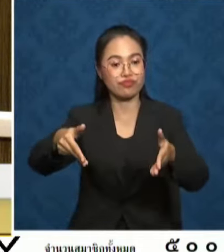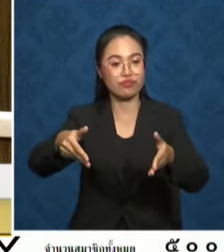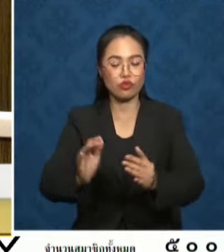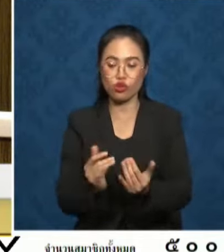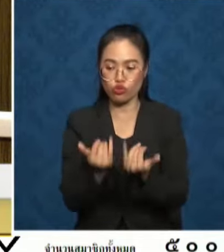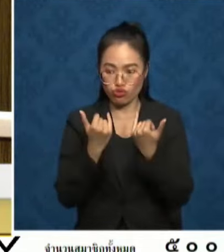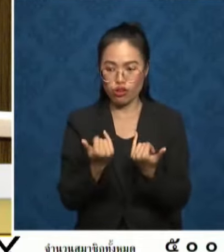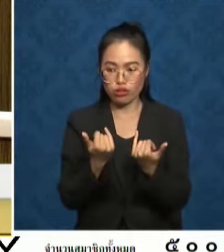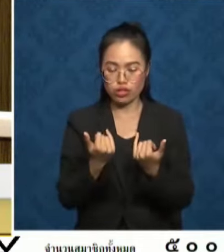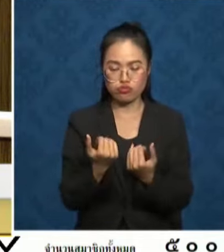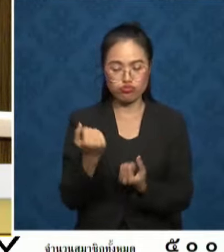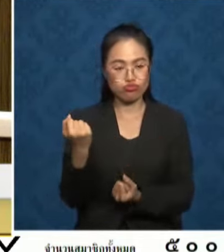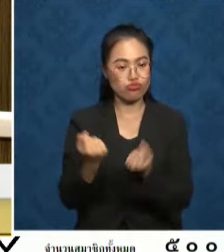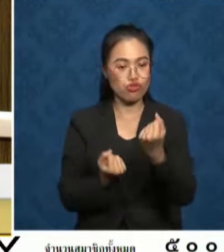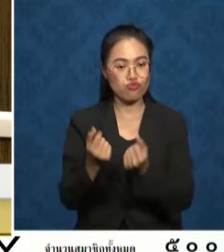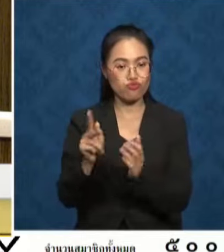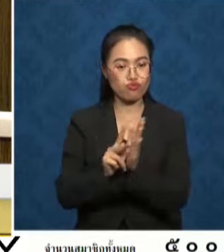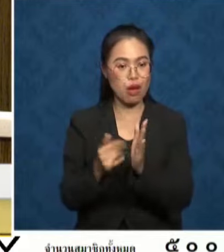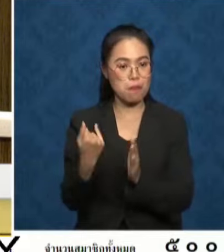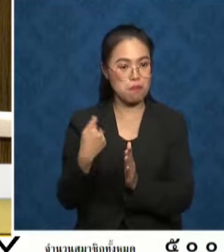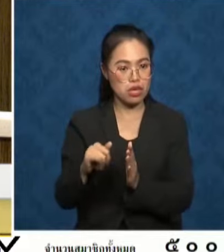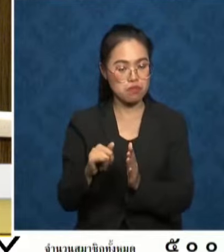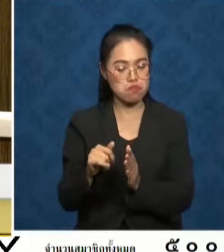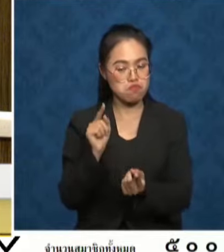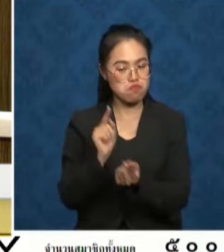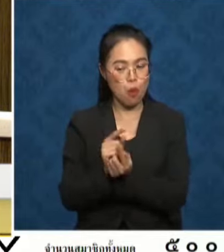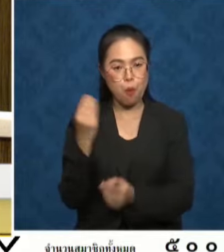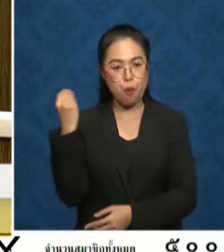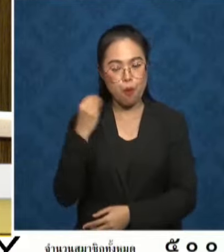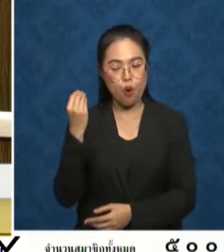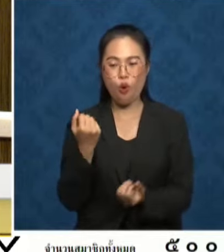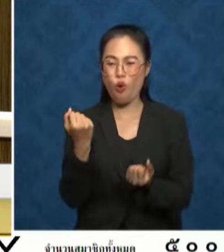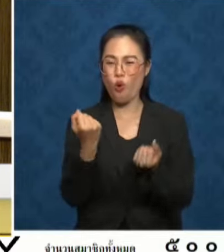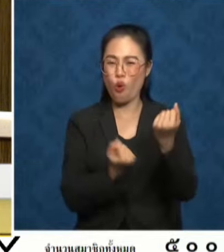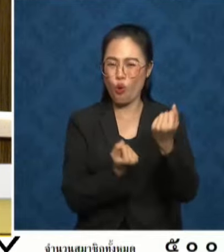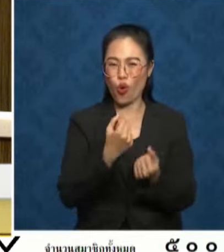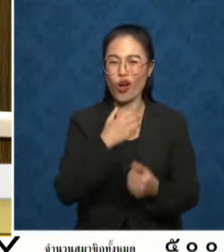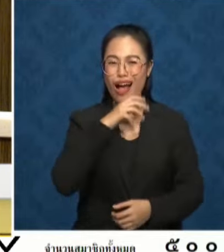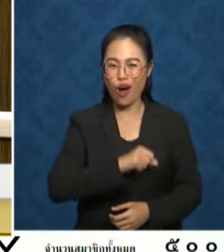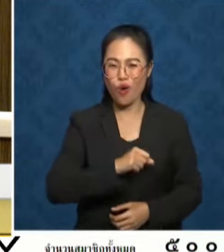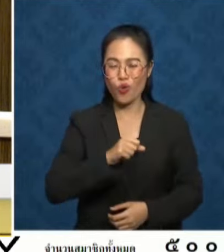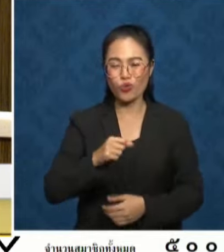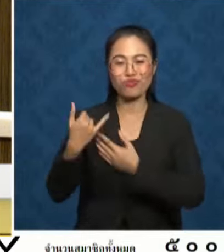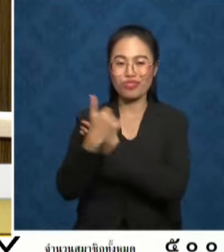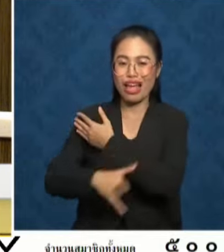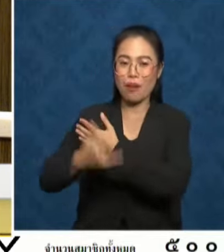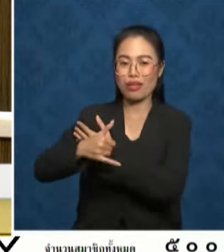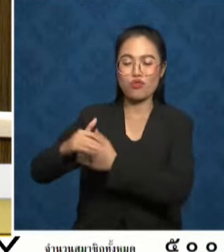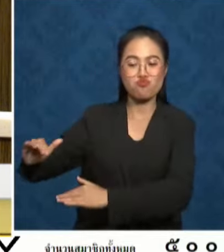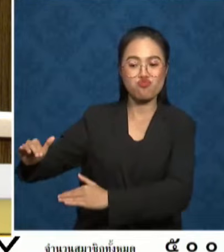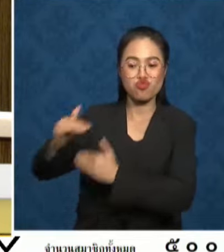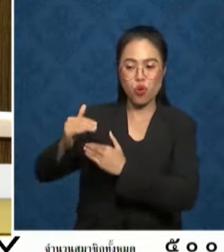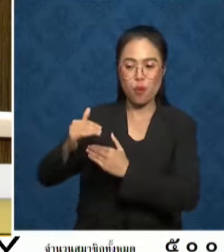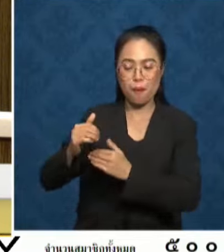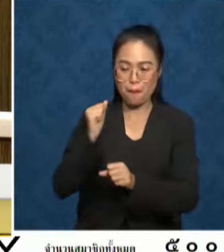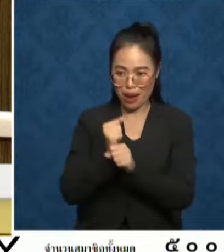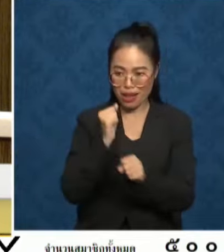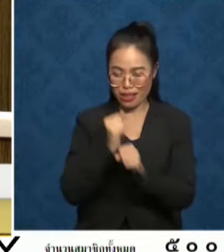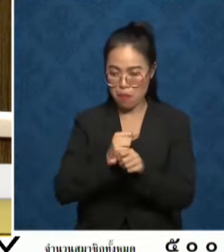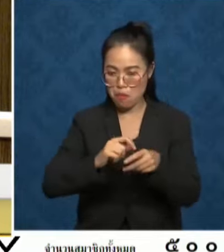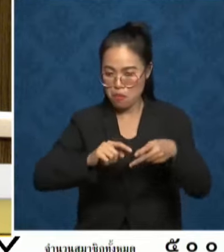รถผิดกฎหมายเป็นจำนวนมากนำรถเก่าใช้แล้วจากต่างประเทศมาประกอบเป็นรถและจดทะเบียนก็